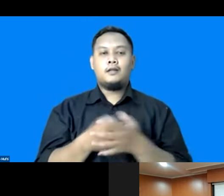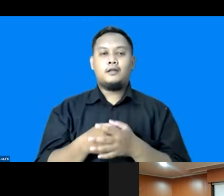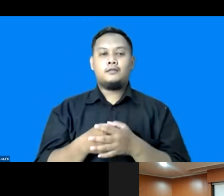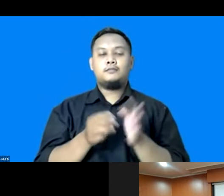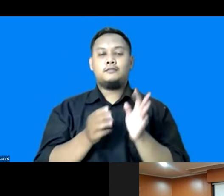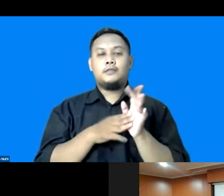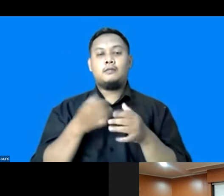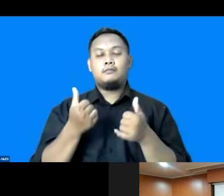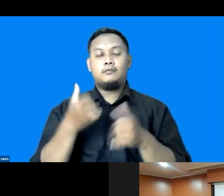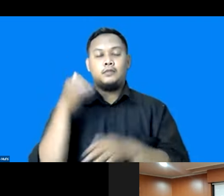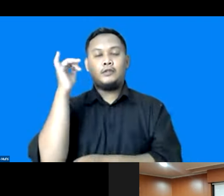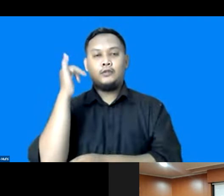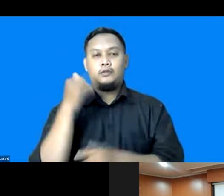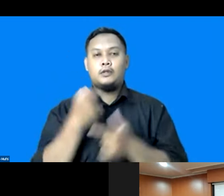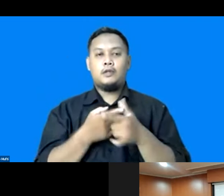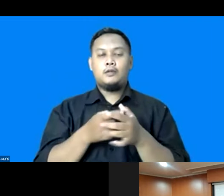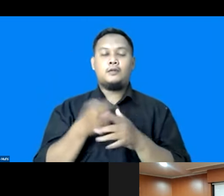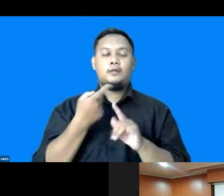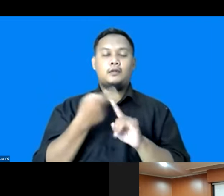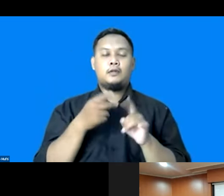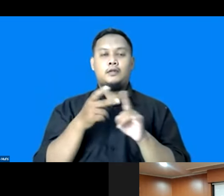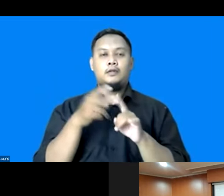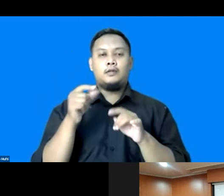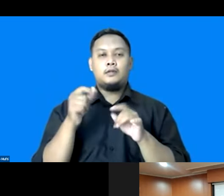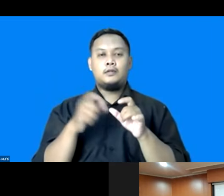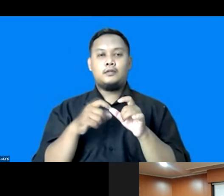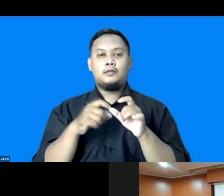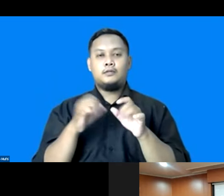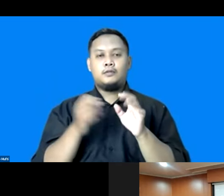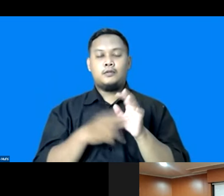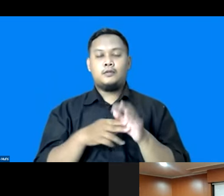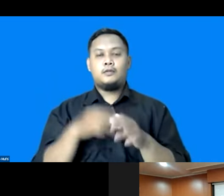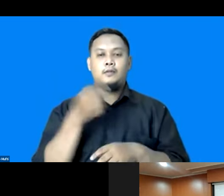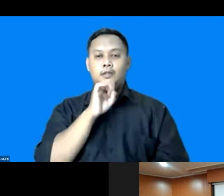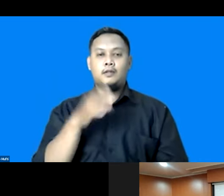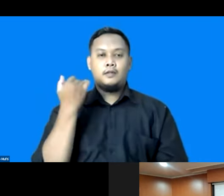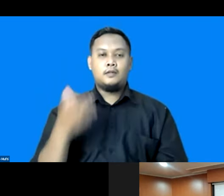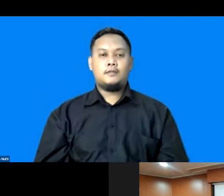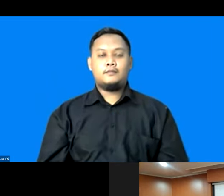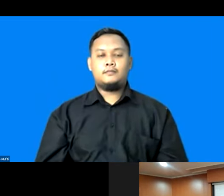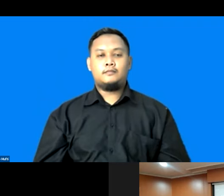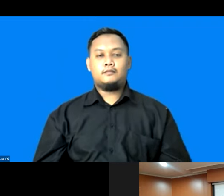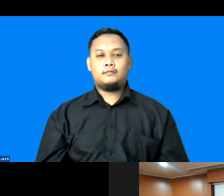yang di Jogja, apa mungkin yang kami usulkan, misalkan seperti itu. Silakan, Bu.